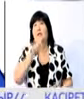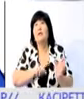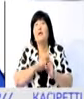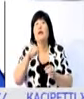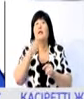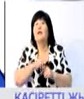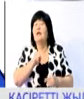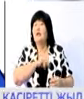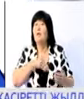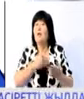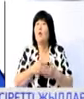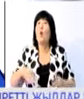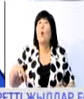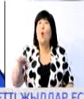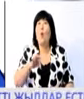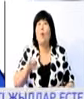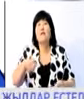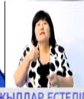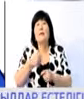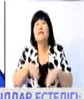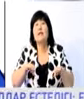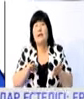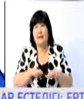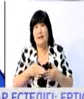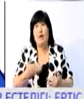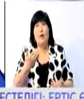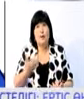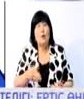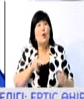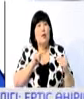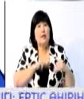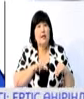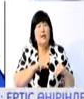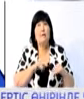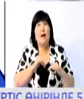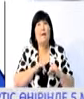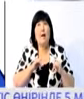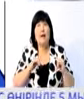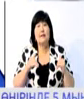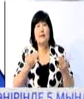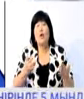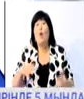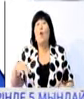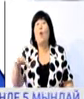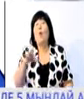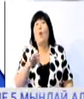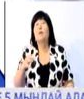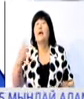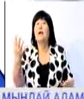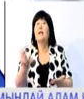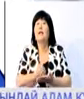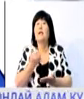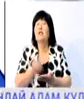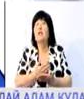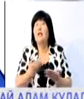ерен еңбек еткен облыс басшысы ретінде сол еңбек ету барысында облысымыздың жеткен